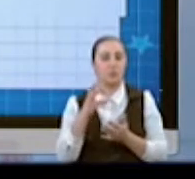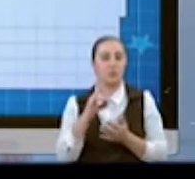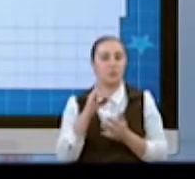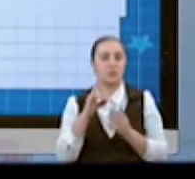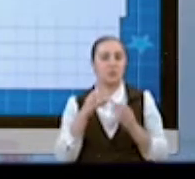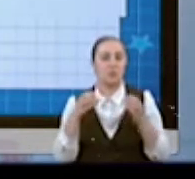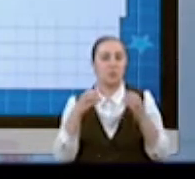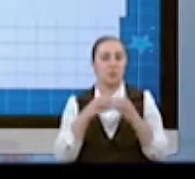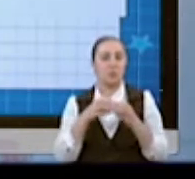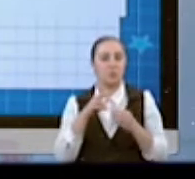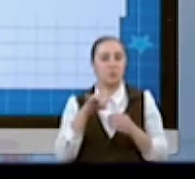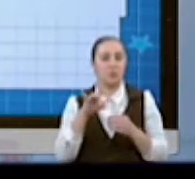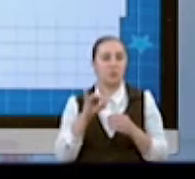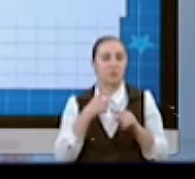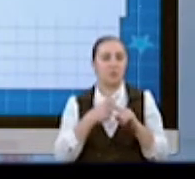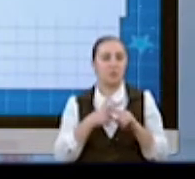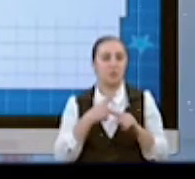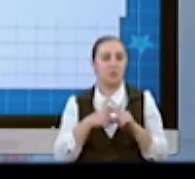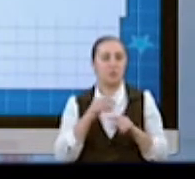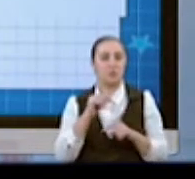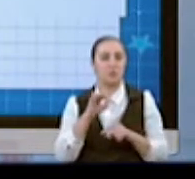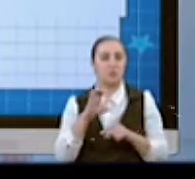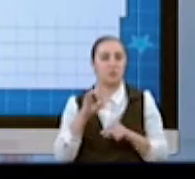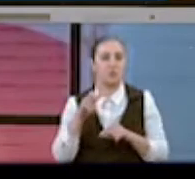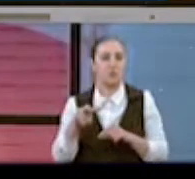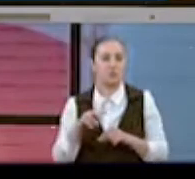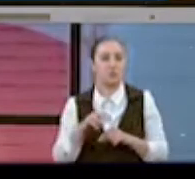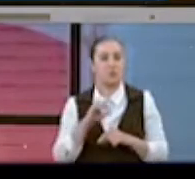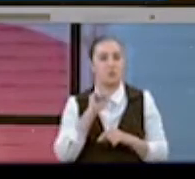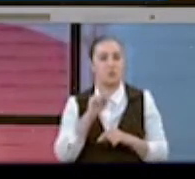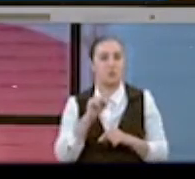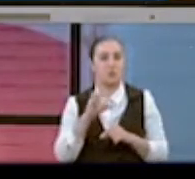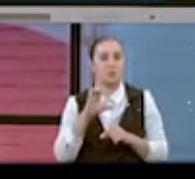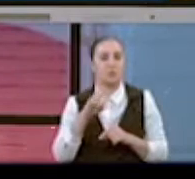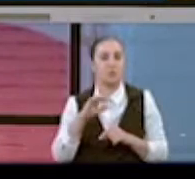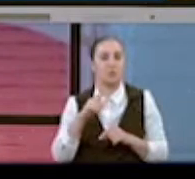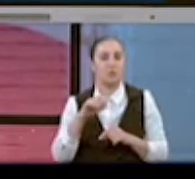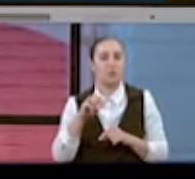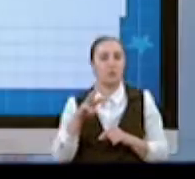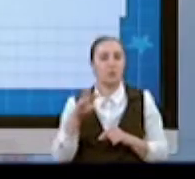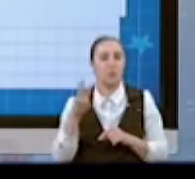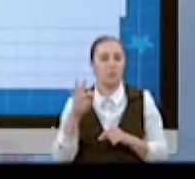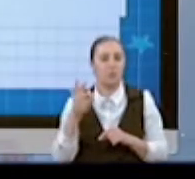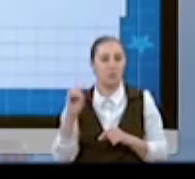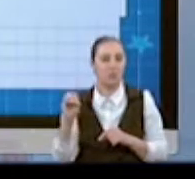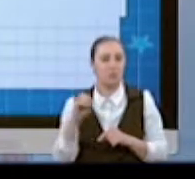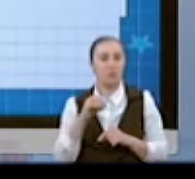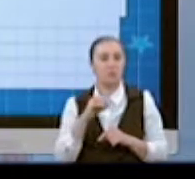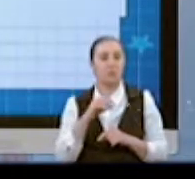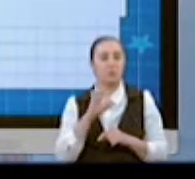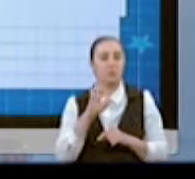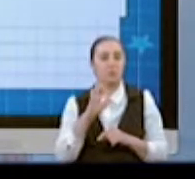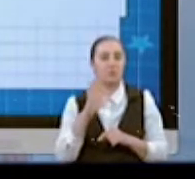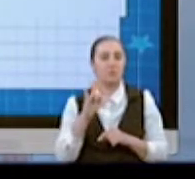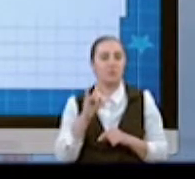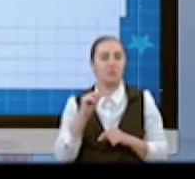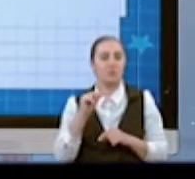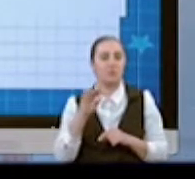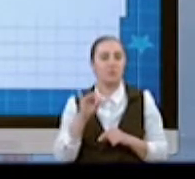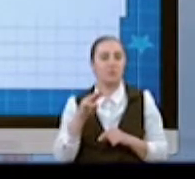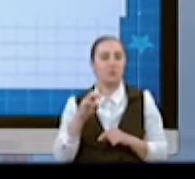из компонентов при сложении чисел? А. Слагаемое. Б.